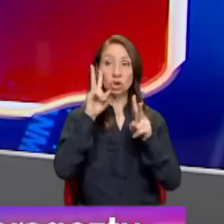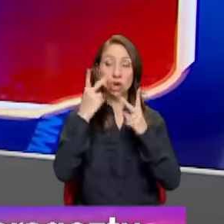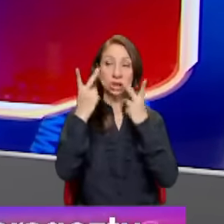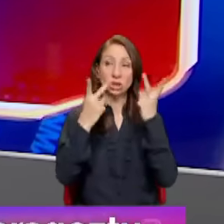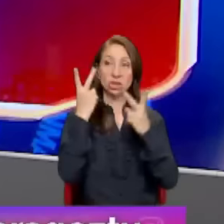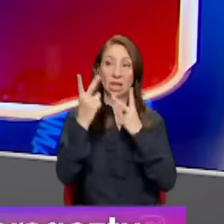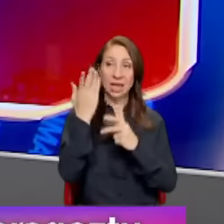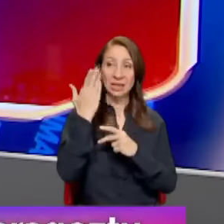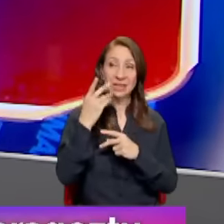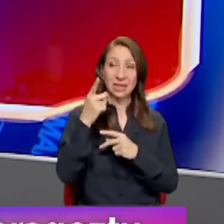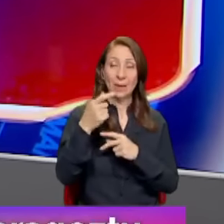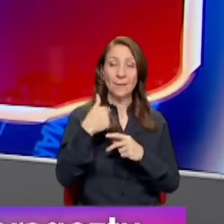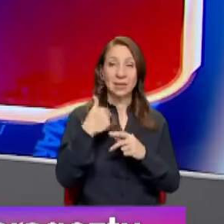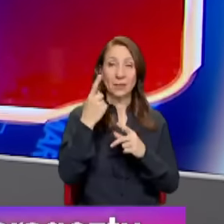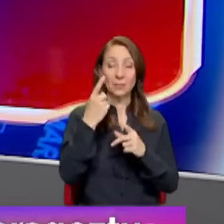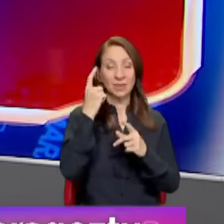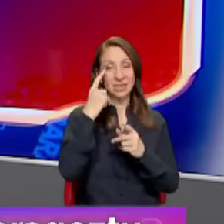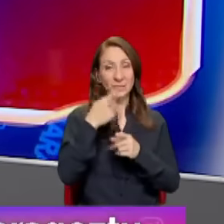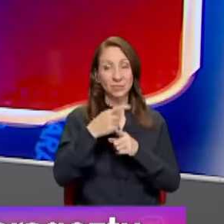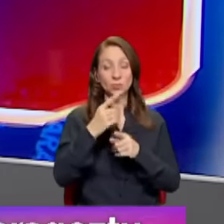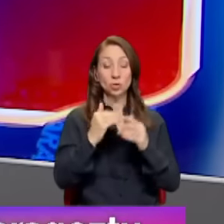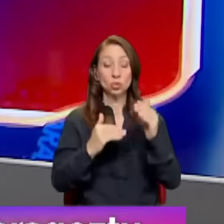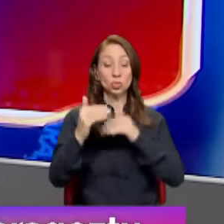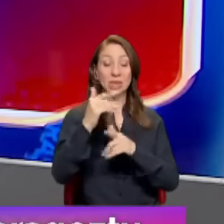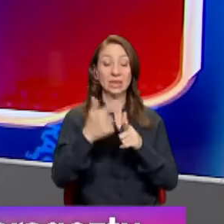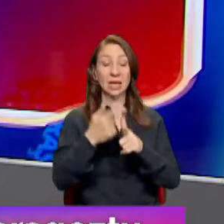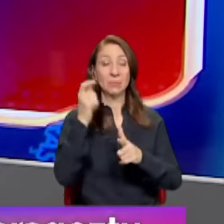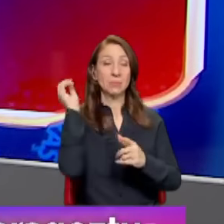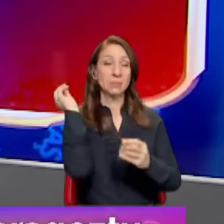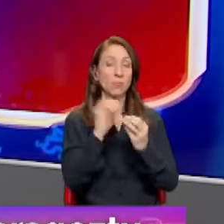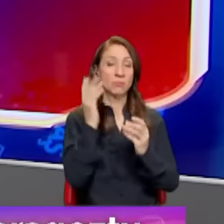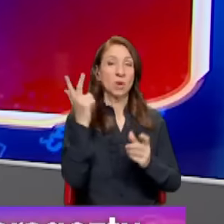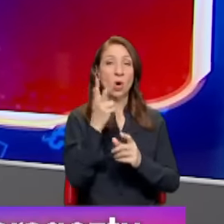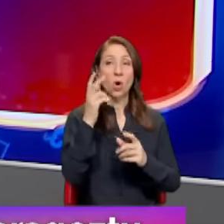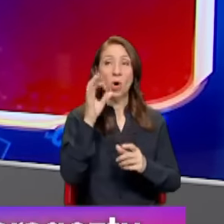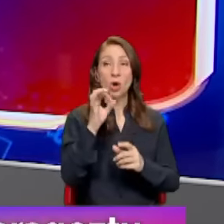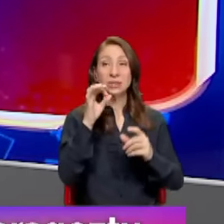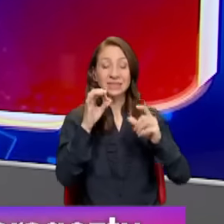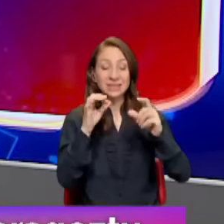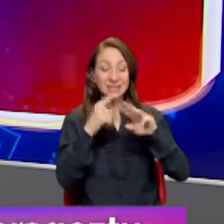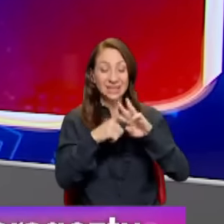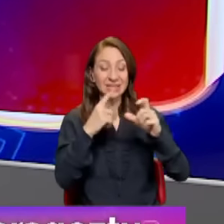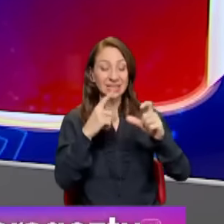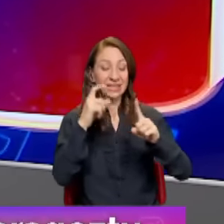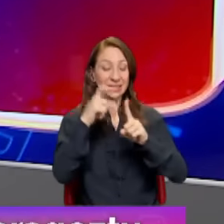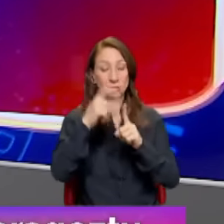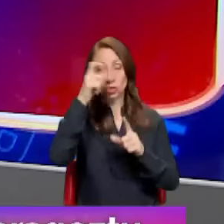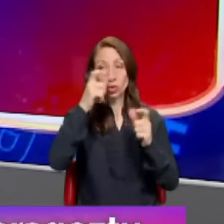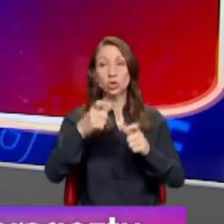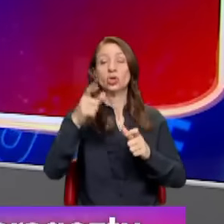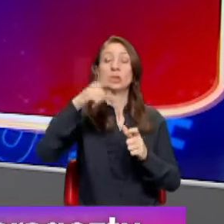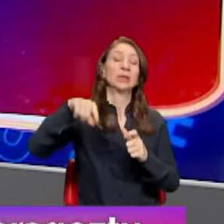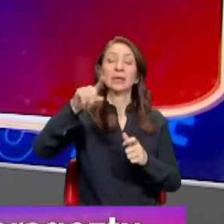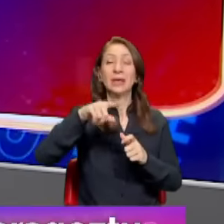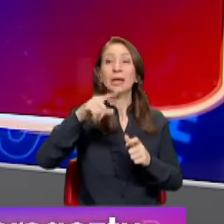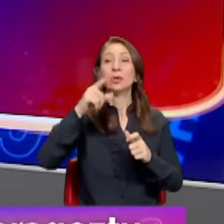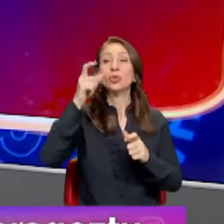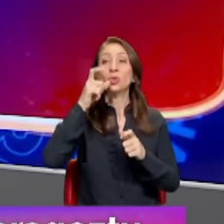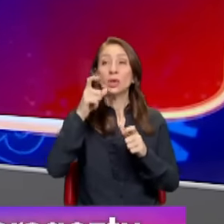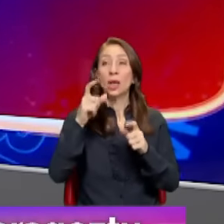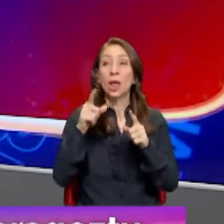ekranlarınıza gelirken ben de bilgisini paylaşayım yüksek kira artışlarında OECD ülkeleri Türkiye'nin Gördüğünüz üzere